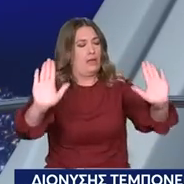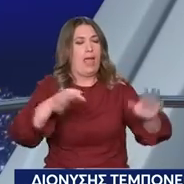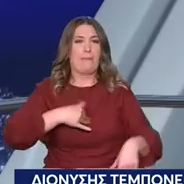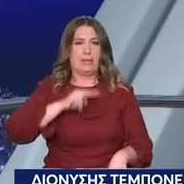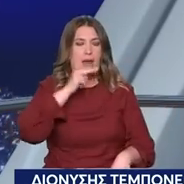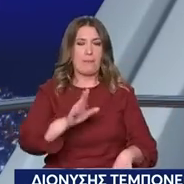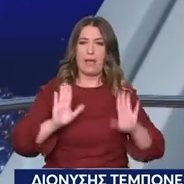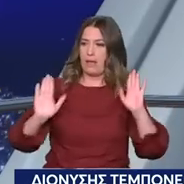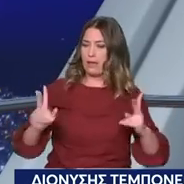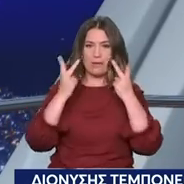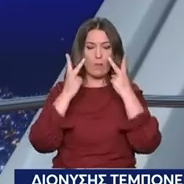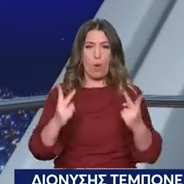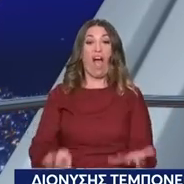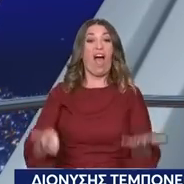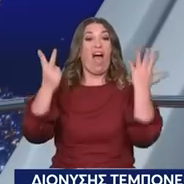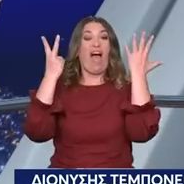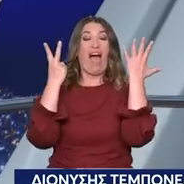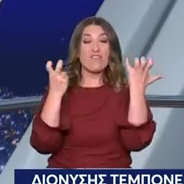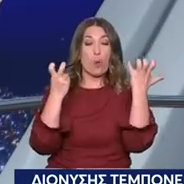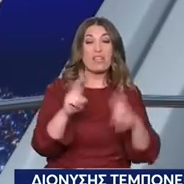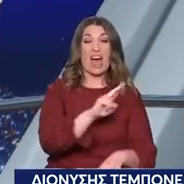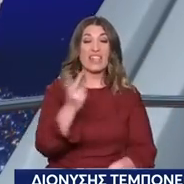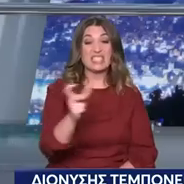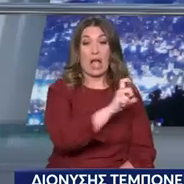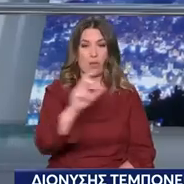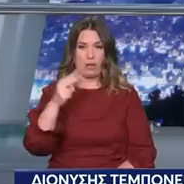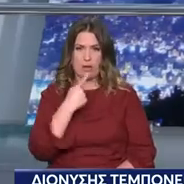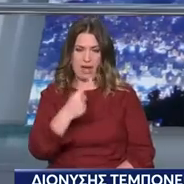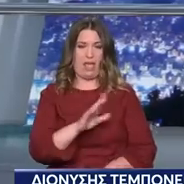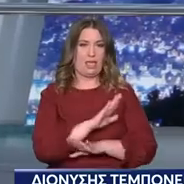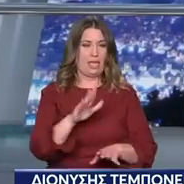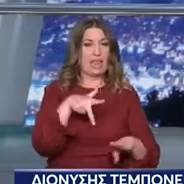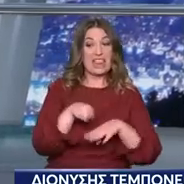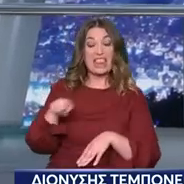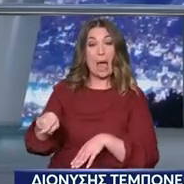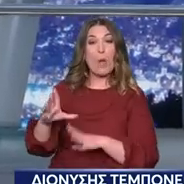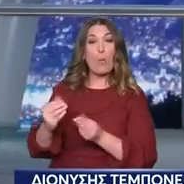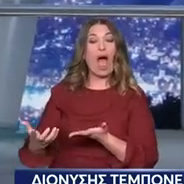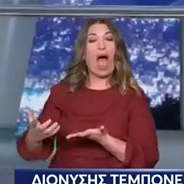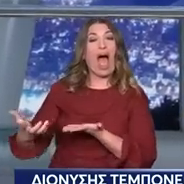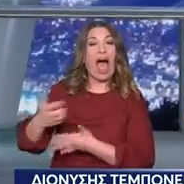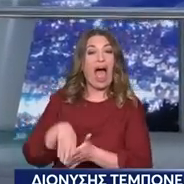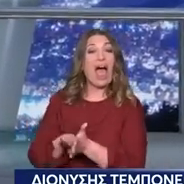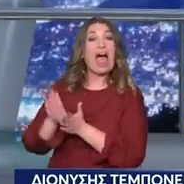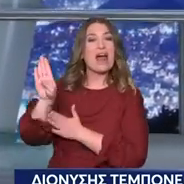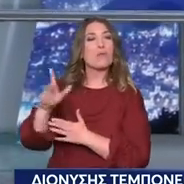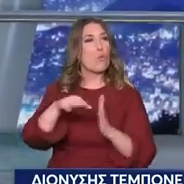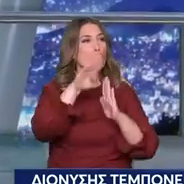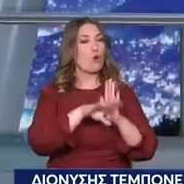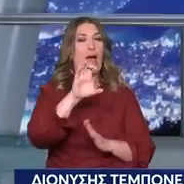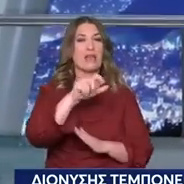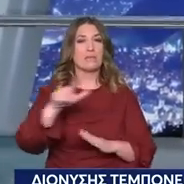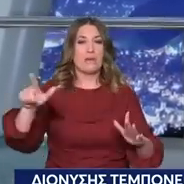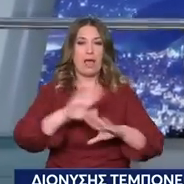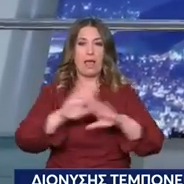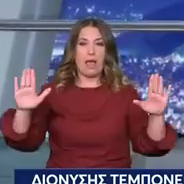συγκυρία όπου 70 δισεκατομμύρια ευρώ, αν μιλήσουμε για τα χρήματα του Ταμείου Ανάκαμψης και Ανθεκτικότητας και αν μιλήσουμε για τα χρήματα του ΕΣΠΑ, θα πέσουν στη χώρα τα